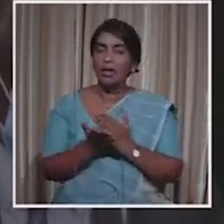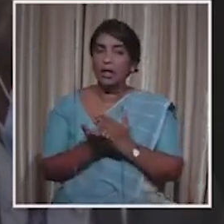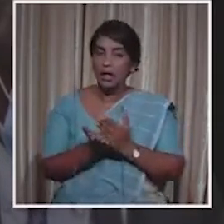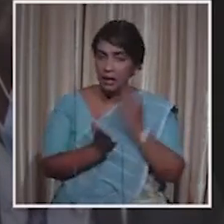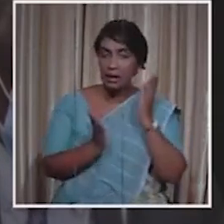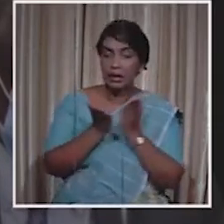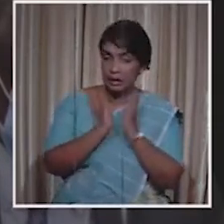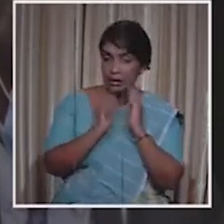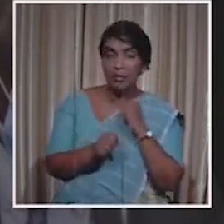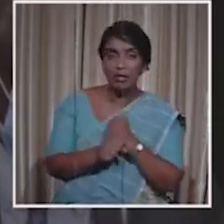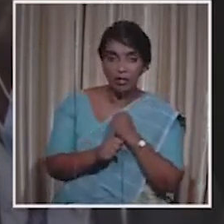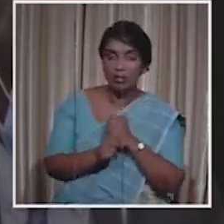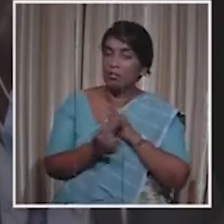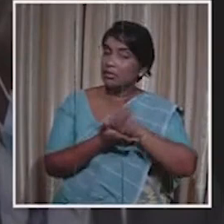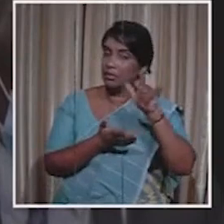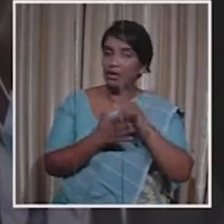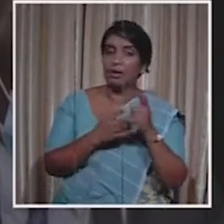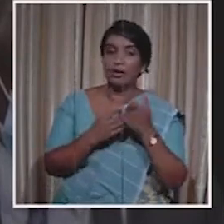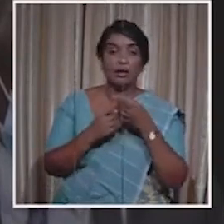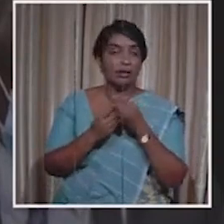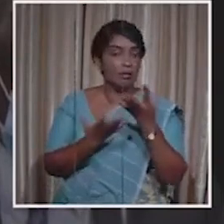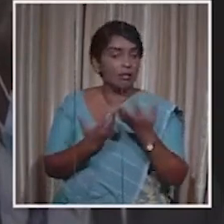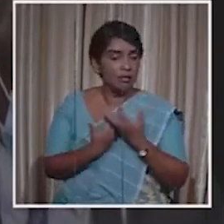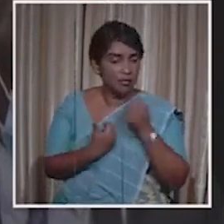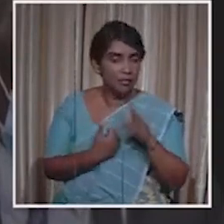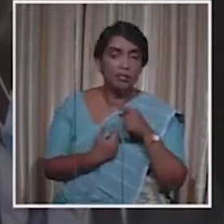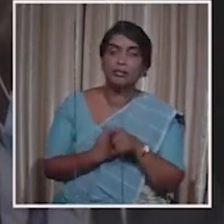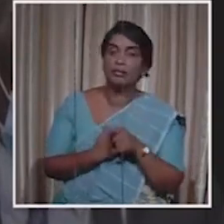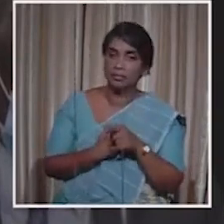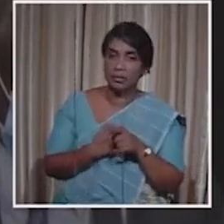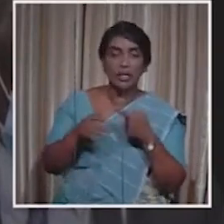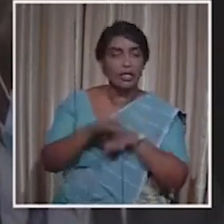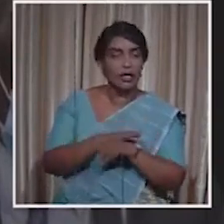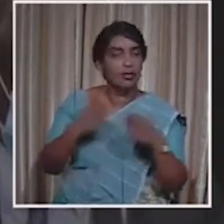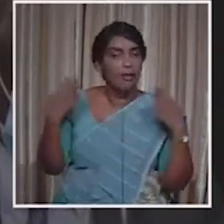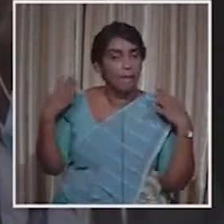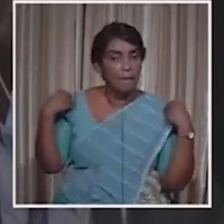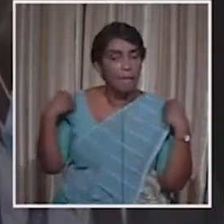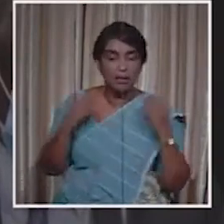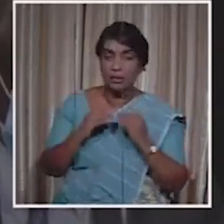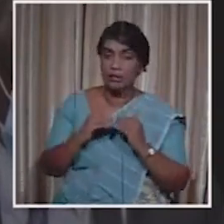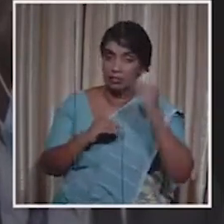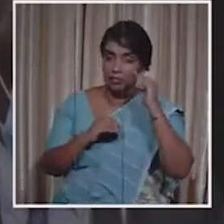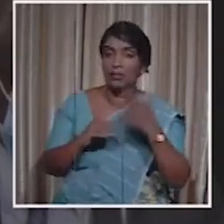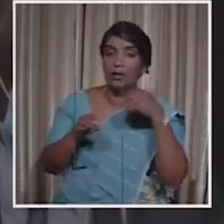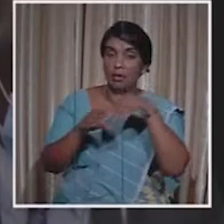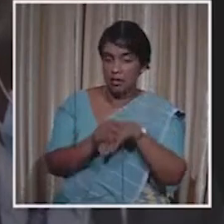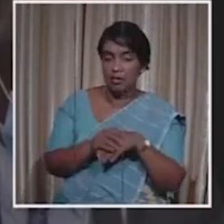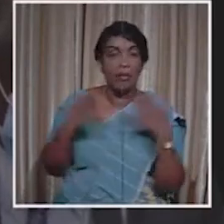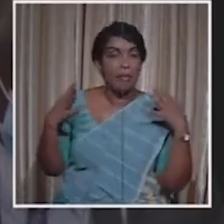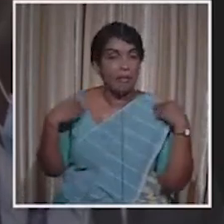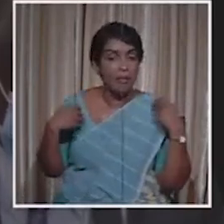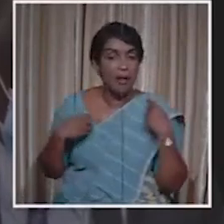விடுவதற்கு தயாராக இருக்கிறது. இப்பொழுதும் கூட அதனுடைய உட்கட்டுமான வேலைகளை, உள்ளக வசதிகளை மேம்படுத்த